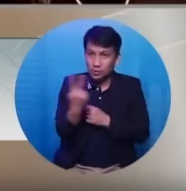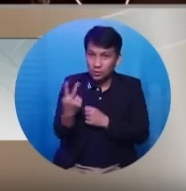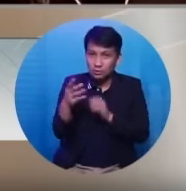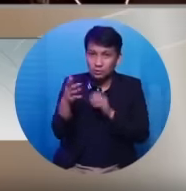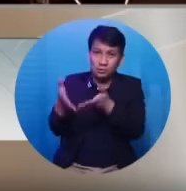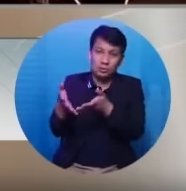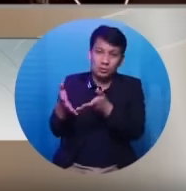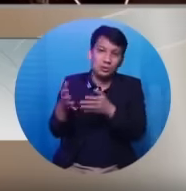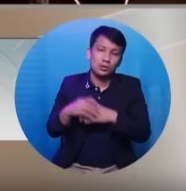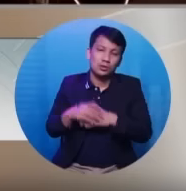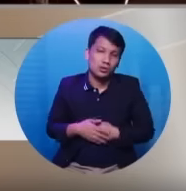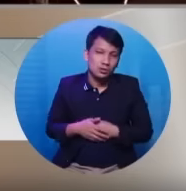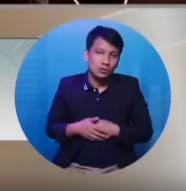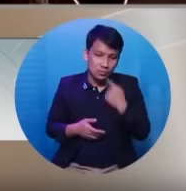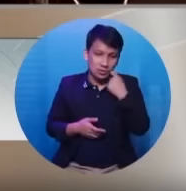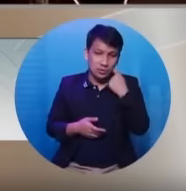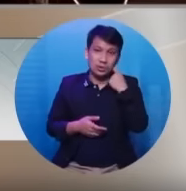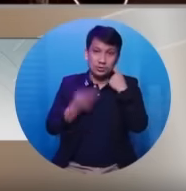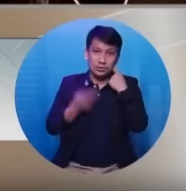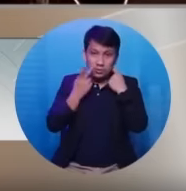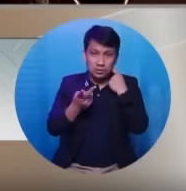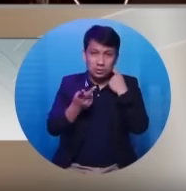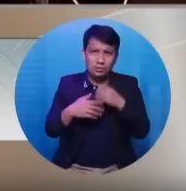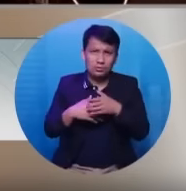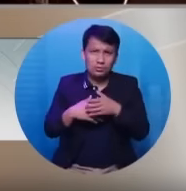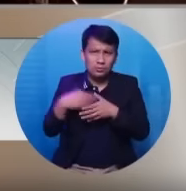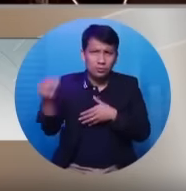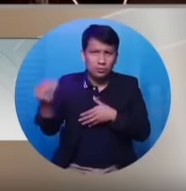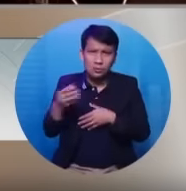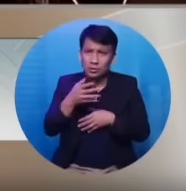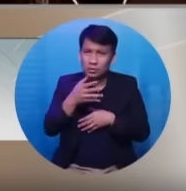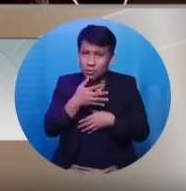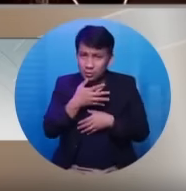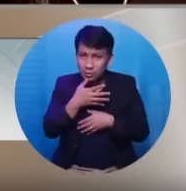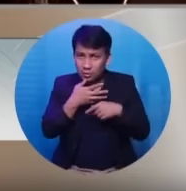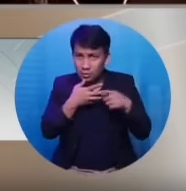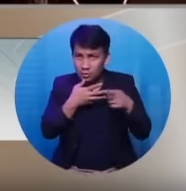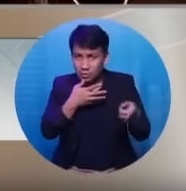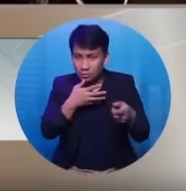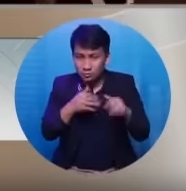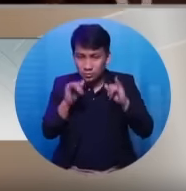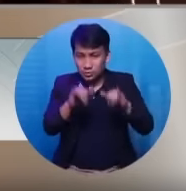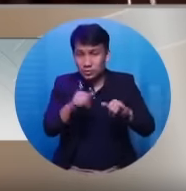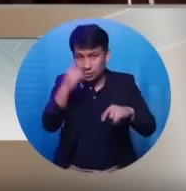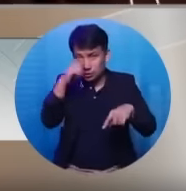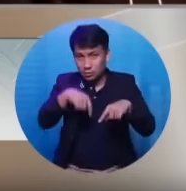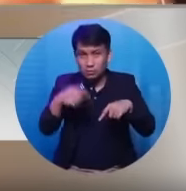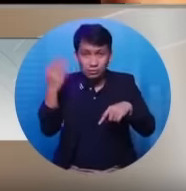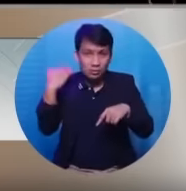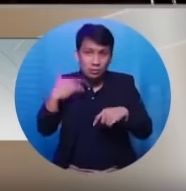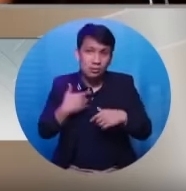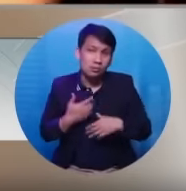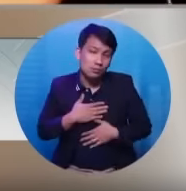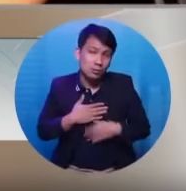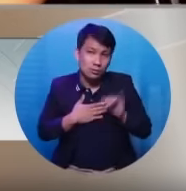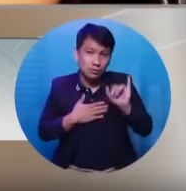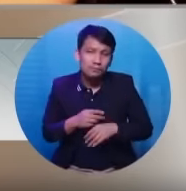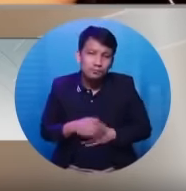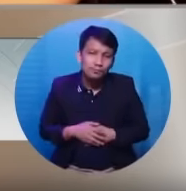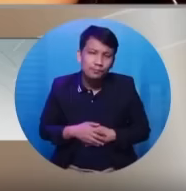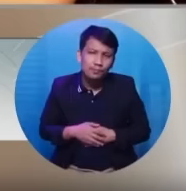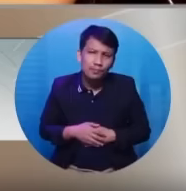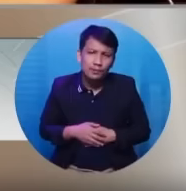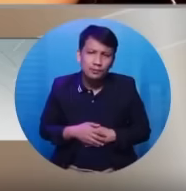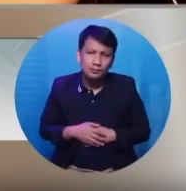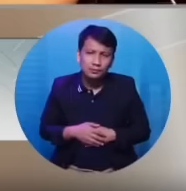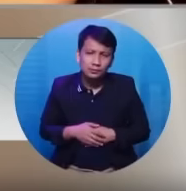ito, just lately, bumalik na yung mother niya sa pinuwihan niya dati, naiwan yung girlfriend ko. Okay. So